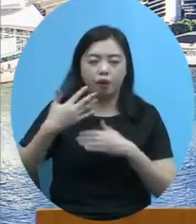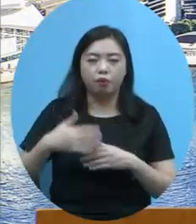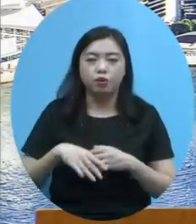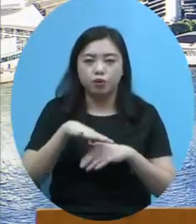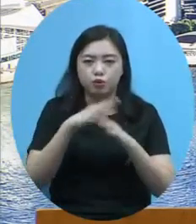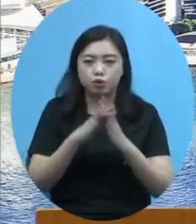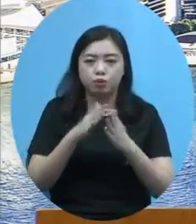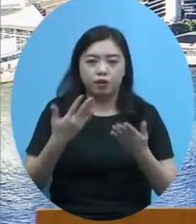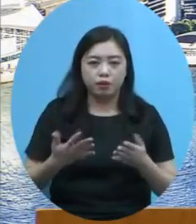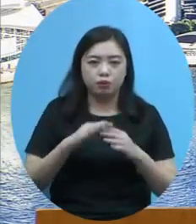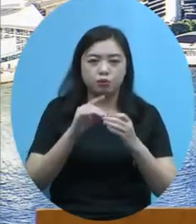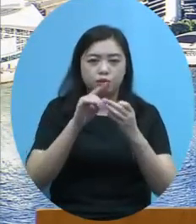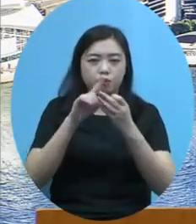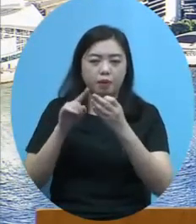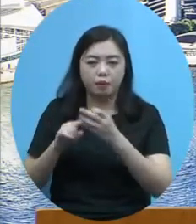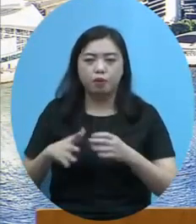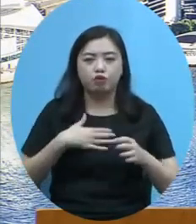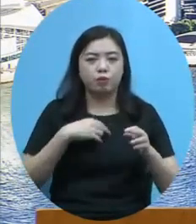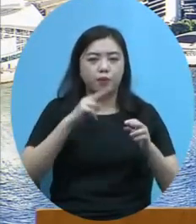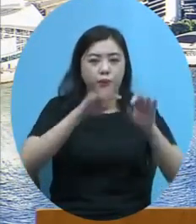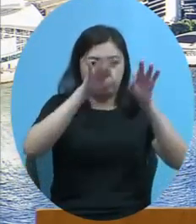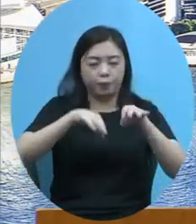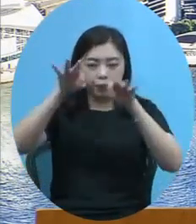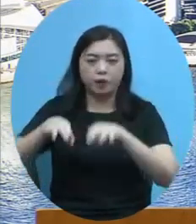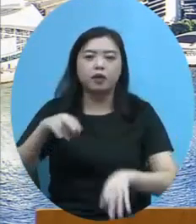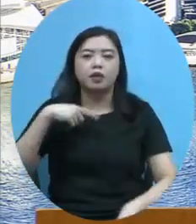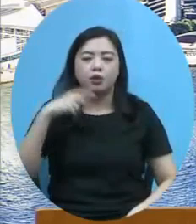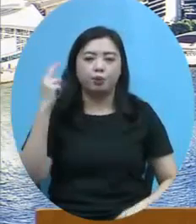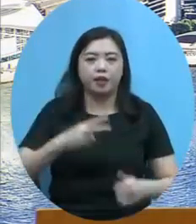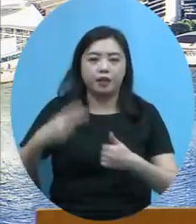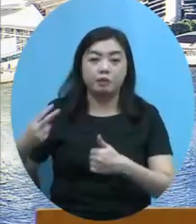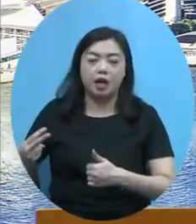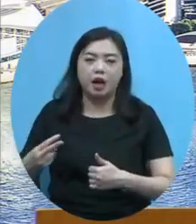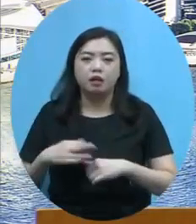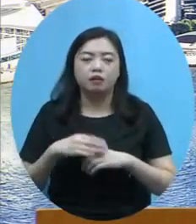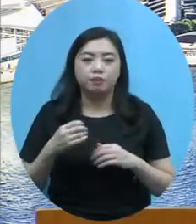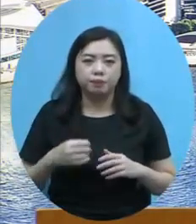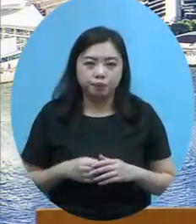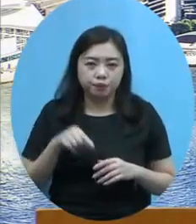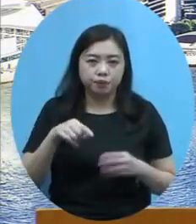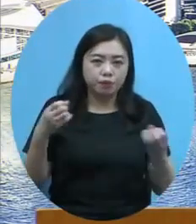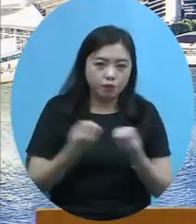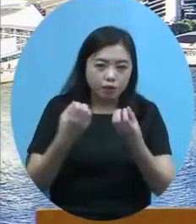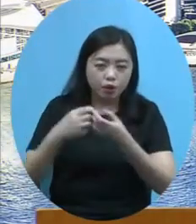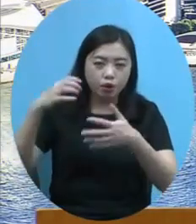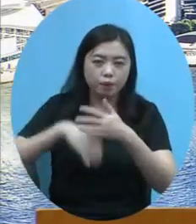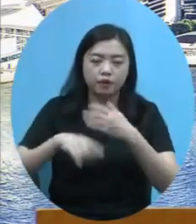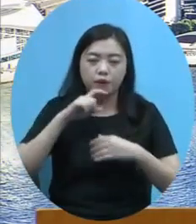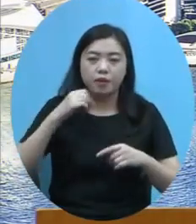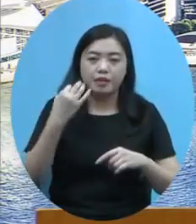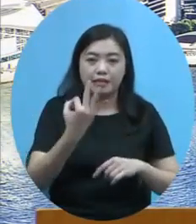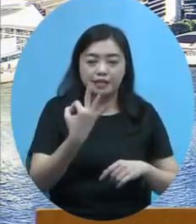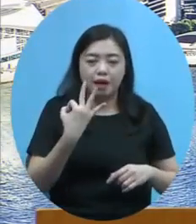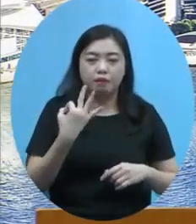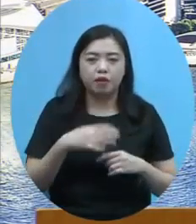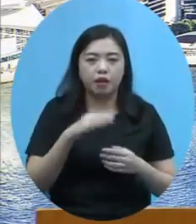大廈咧喺今日都會列為需要做強檢嘅大廈啦。咁另外咧我哋亦都發現喺呢啲個案當中咧有3宗咧